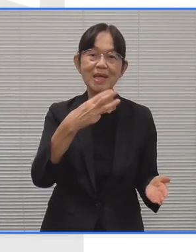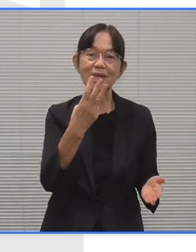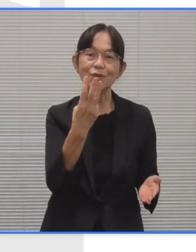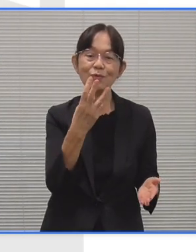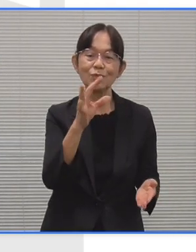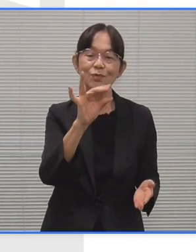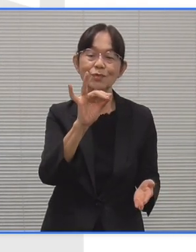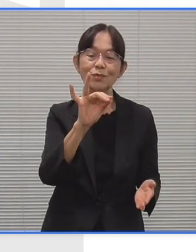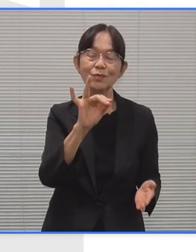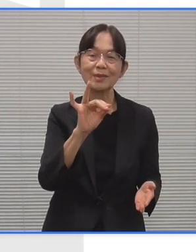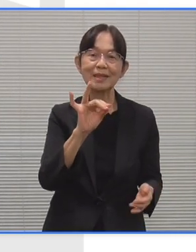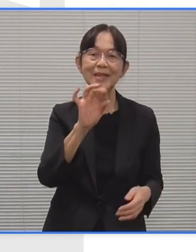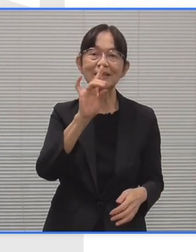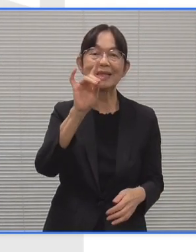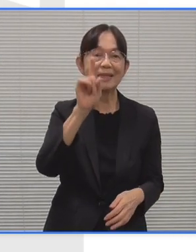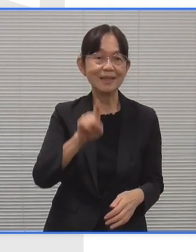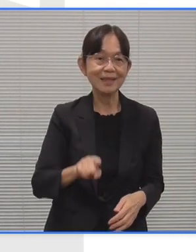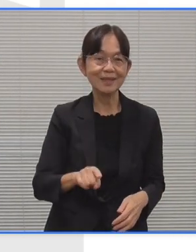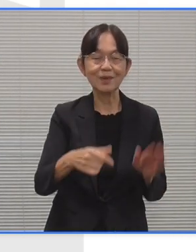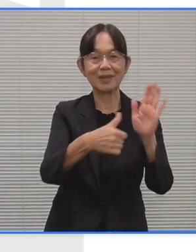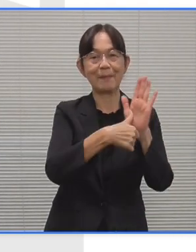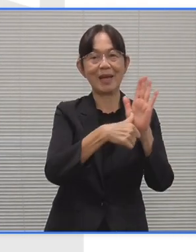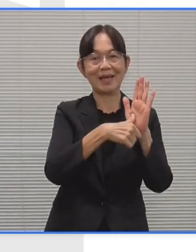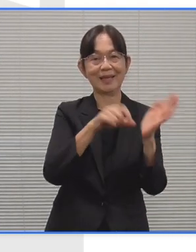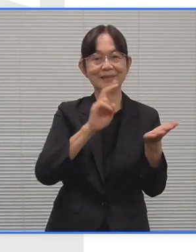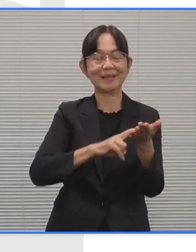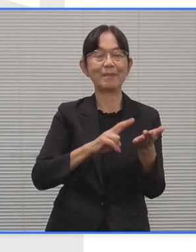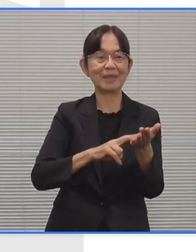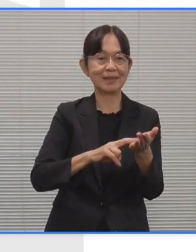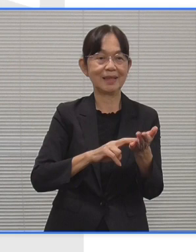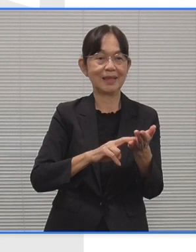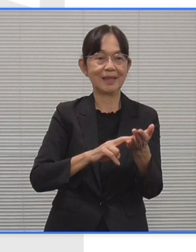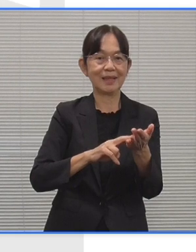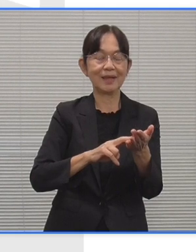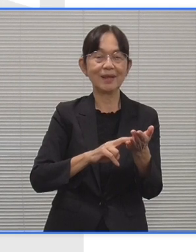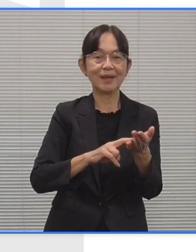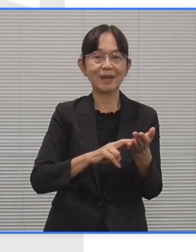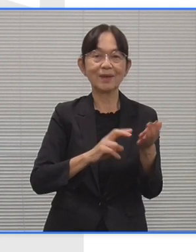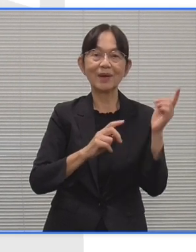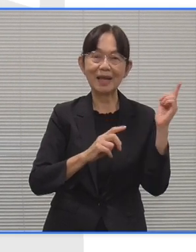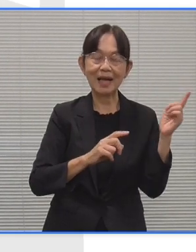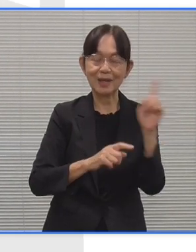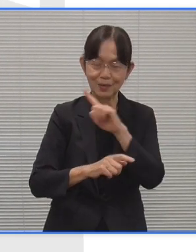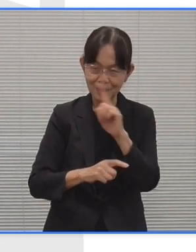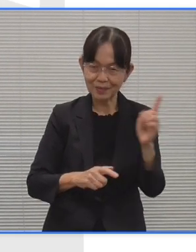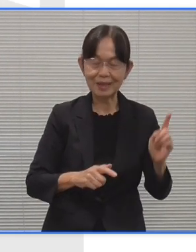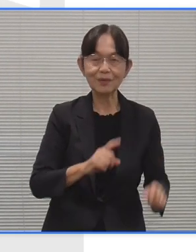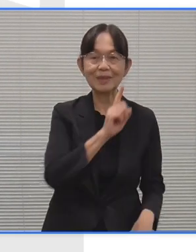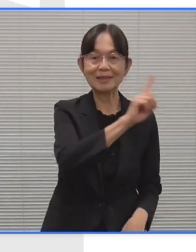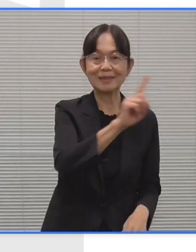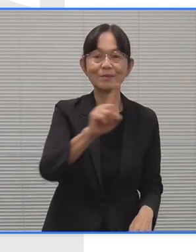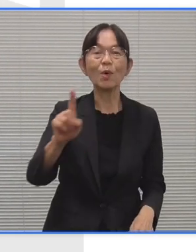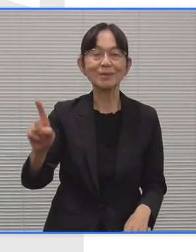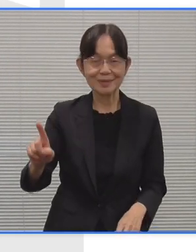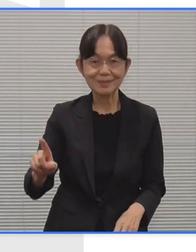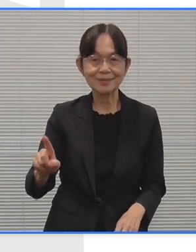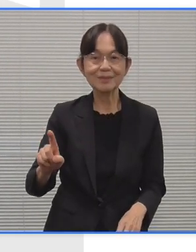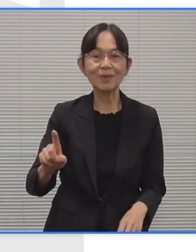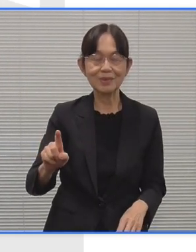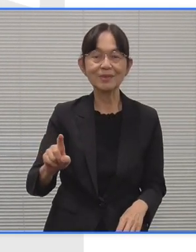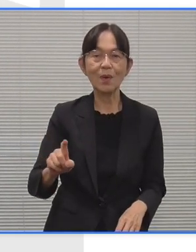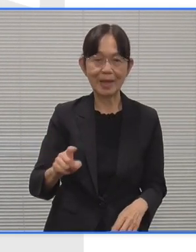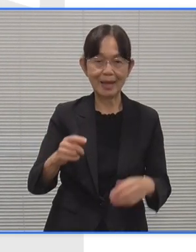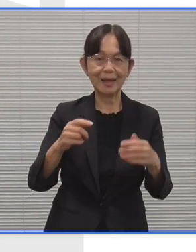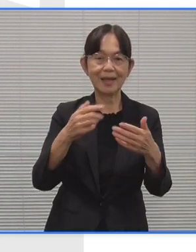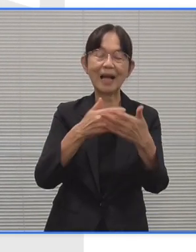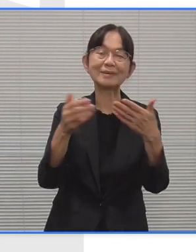がついておりますけれども、このキャラクターがいろんなところに出没する仕掛けを作っているところでございます